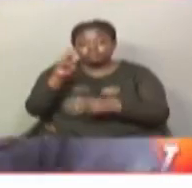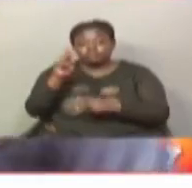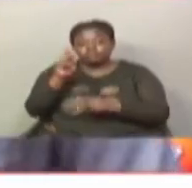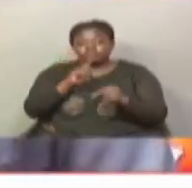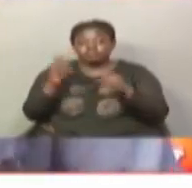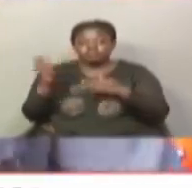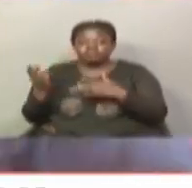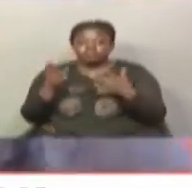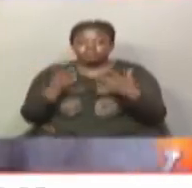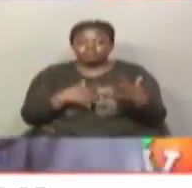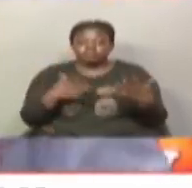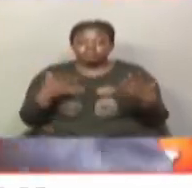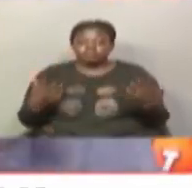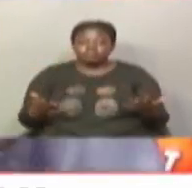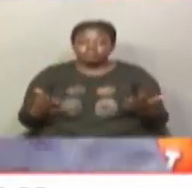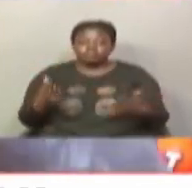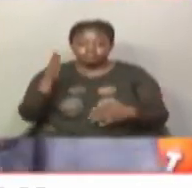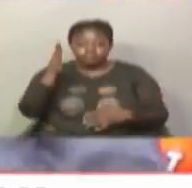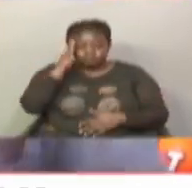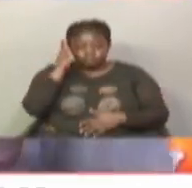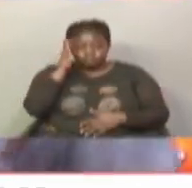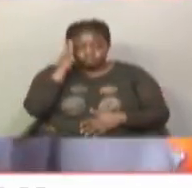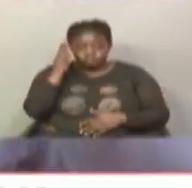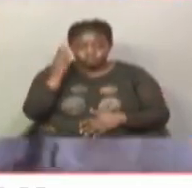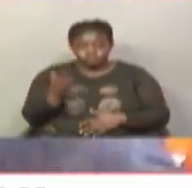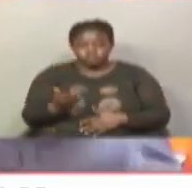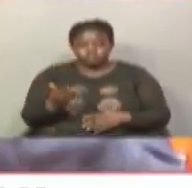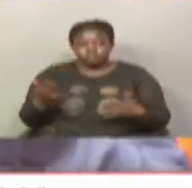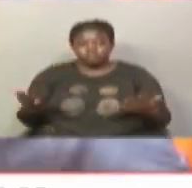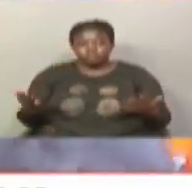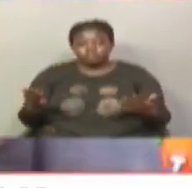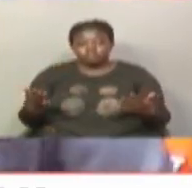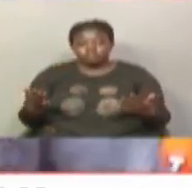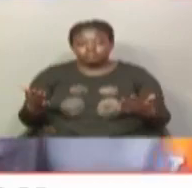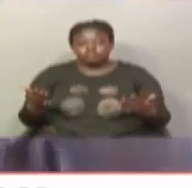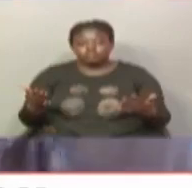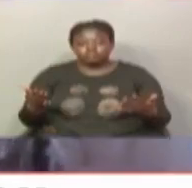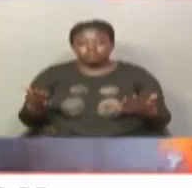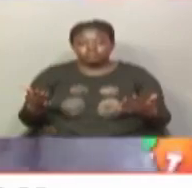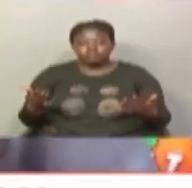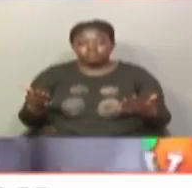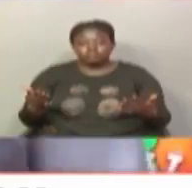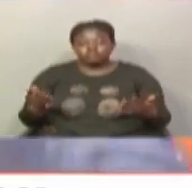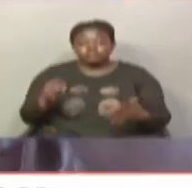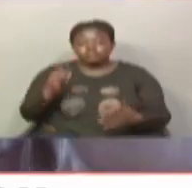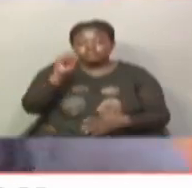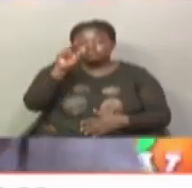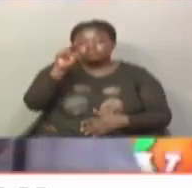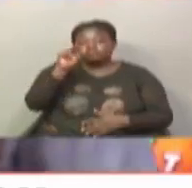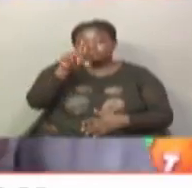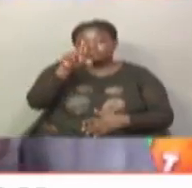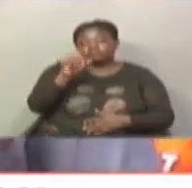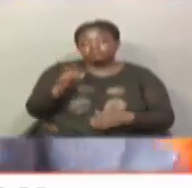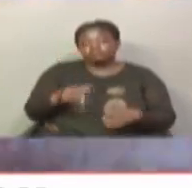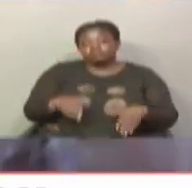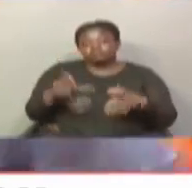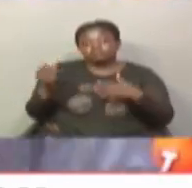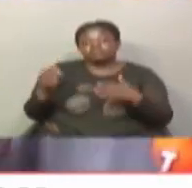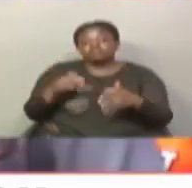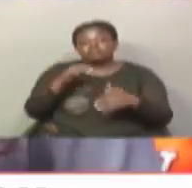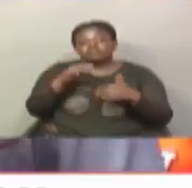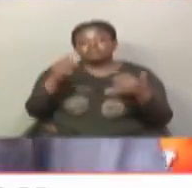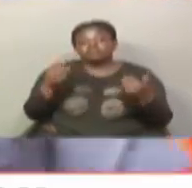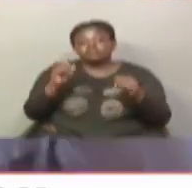mwenna abali eyo abamanyi Dikolas primary school weri abatamanyi weri eri kutula road muleete wana abaana bamwe